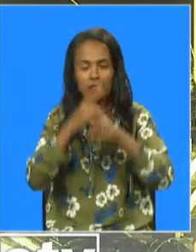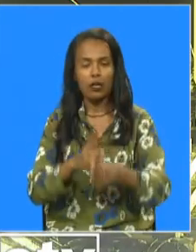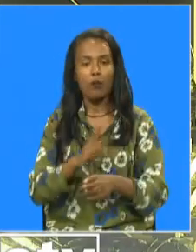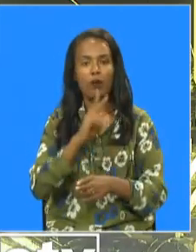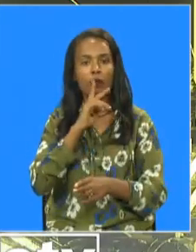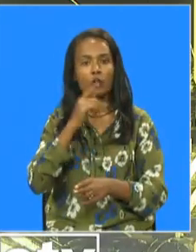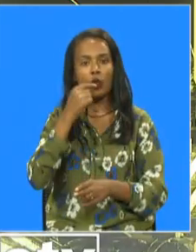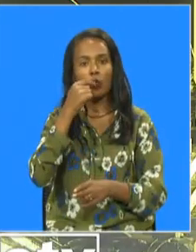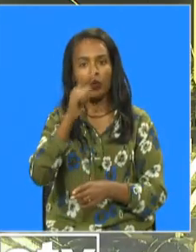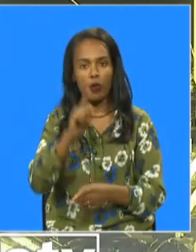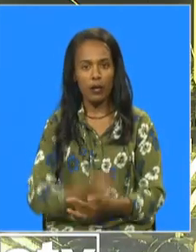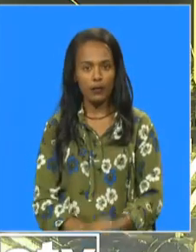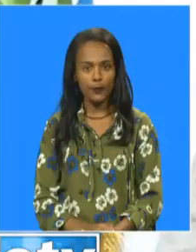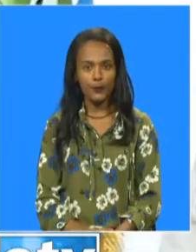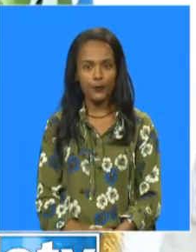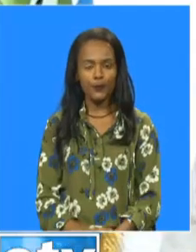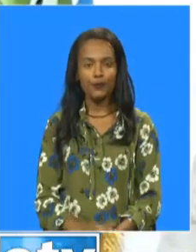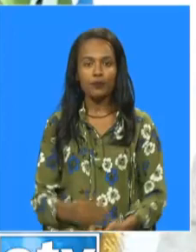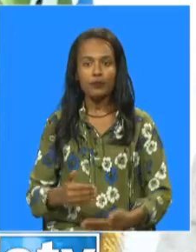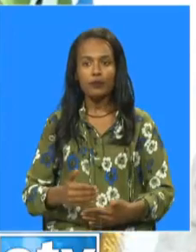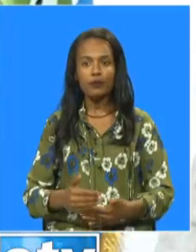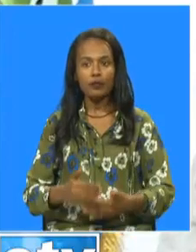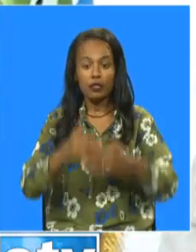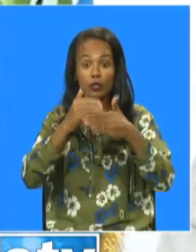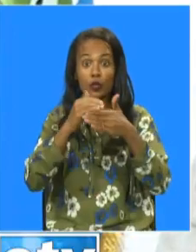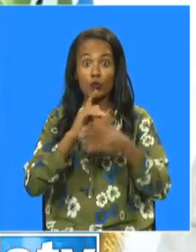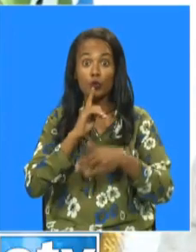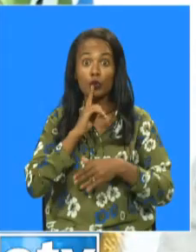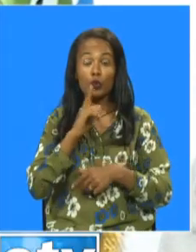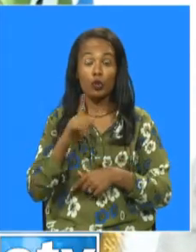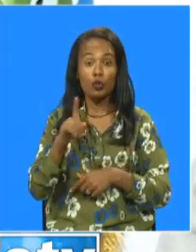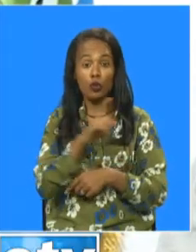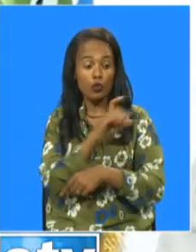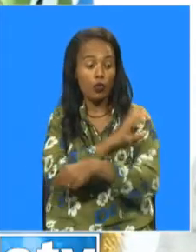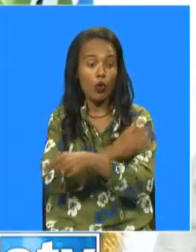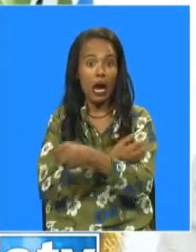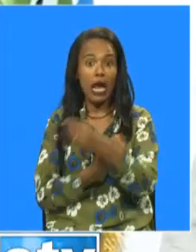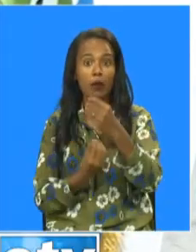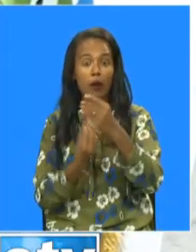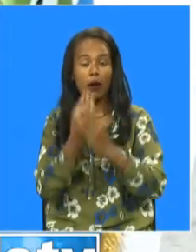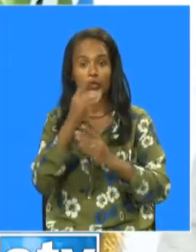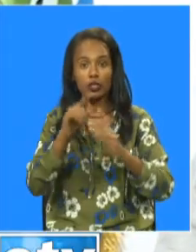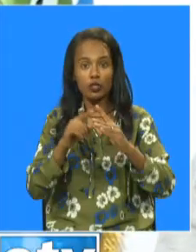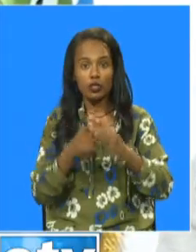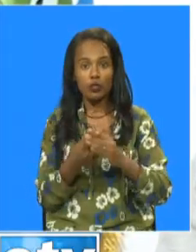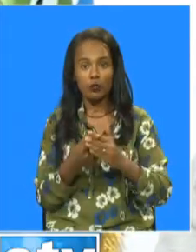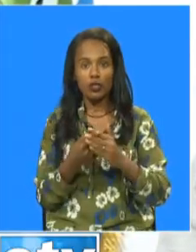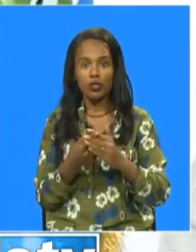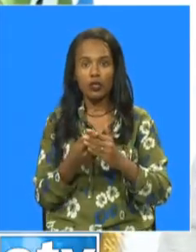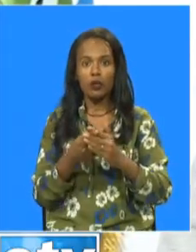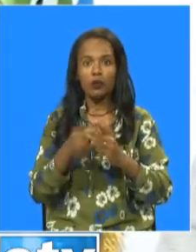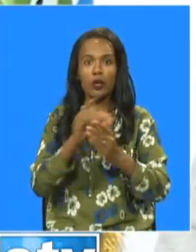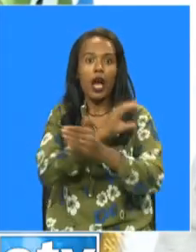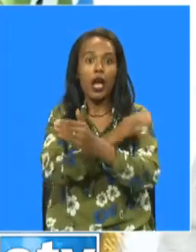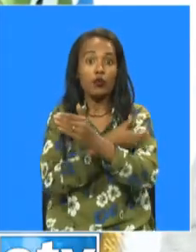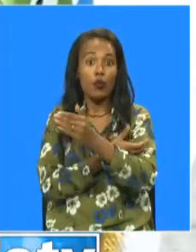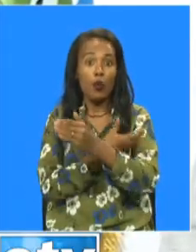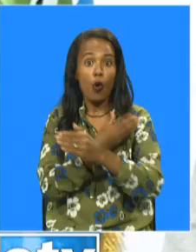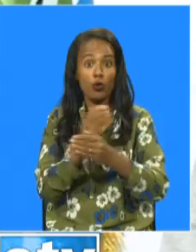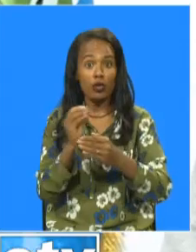ነው ብለዋል። ግድቡ እውን ሆኖ ኃይል ማመንጨት ሲጀምር በሃይድሮ ፓወር